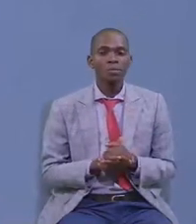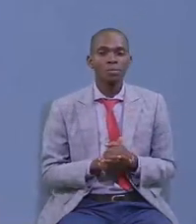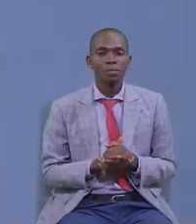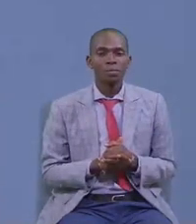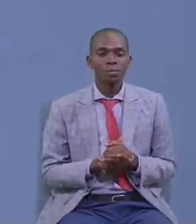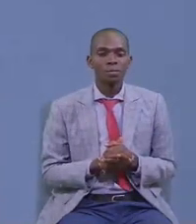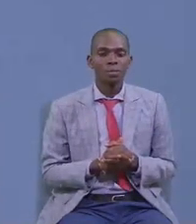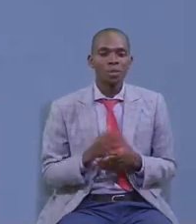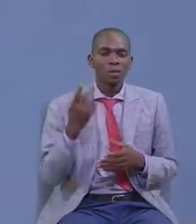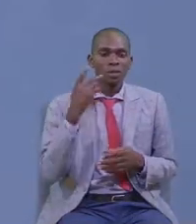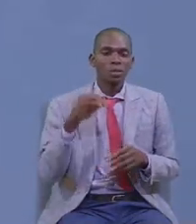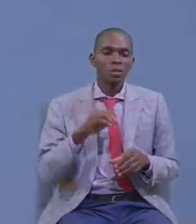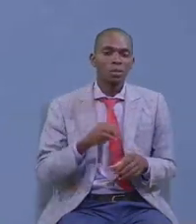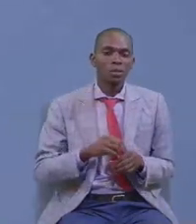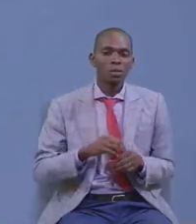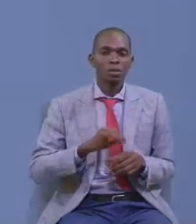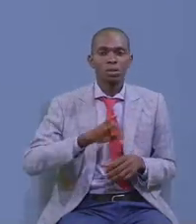Jean 10.